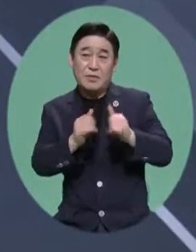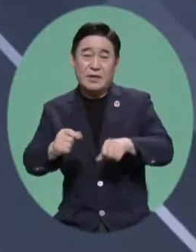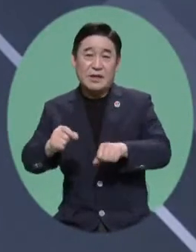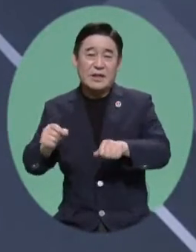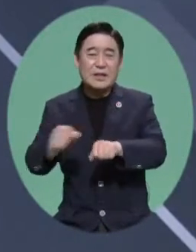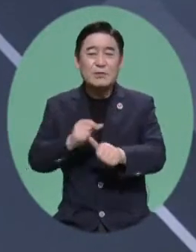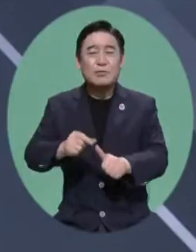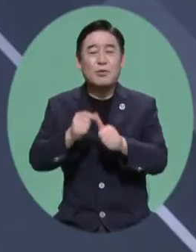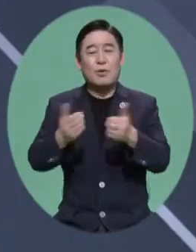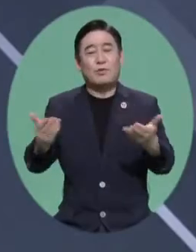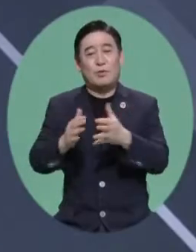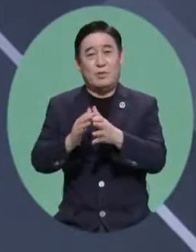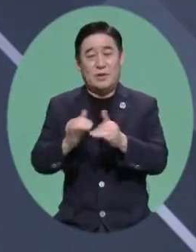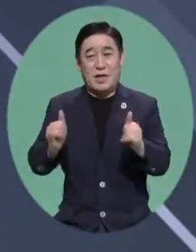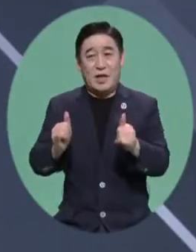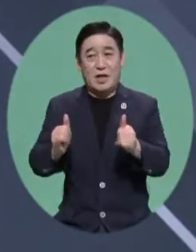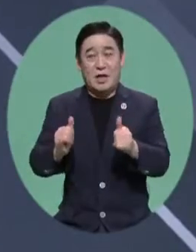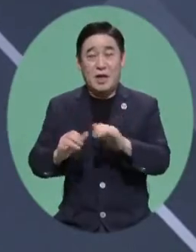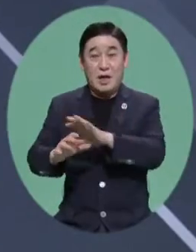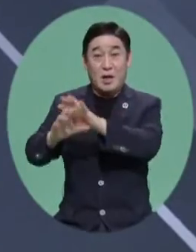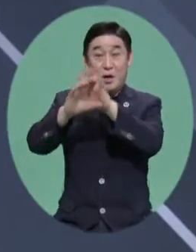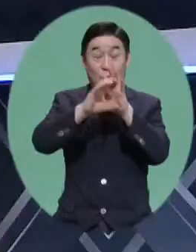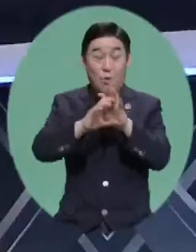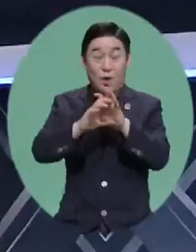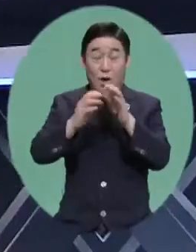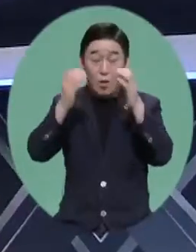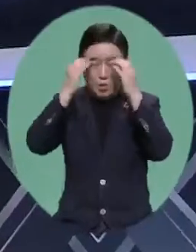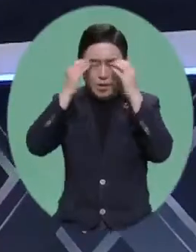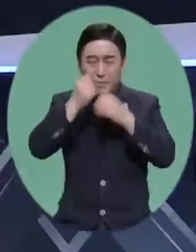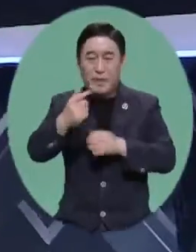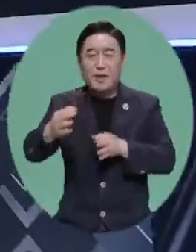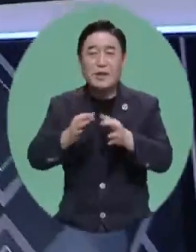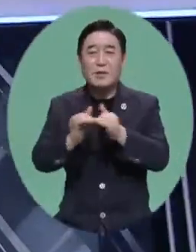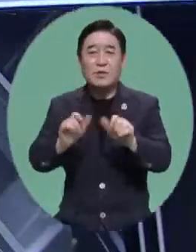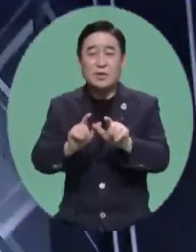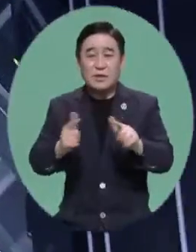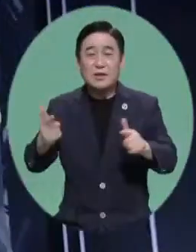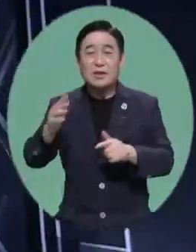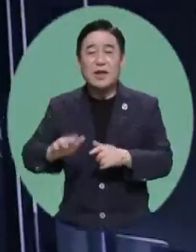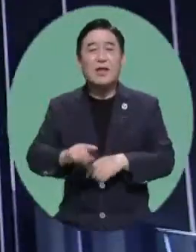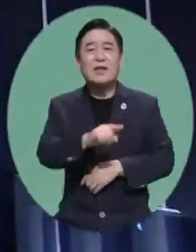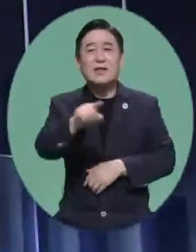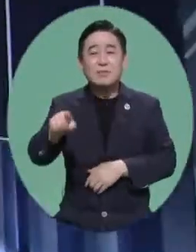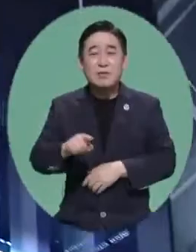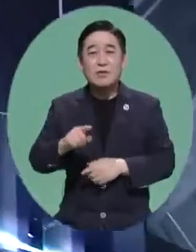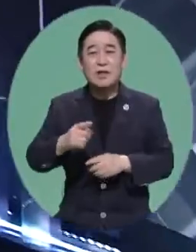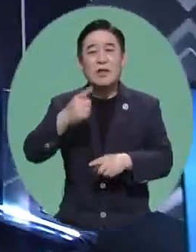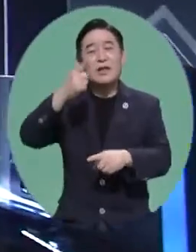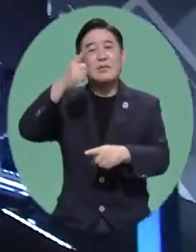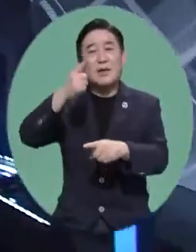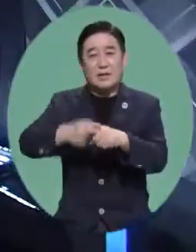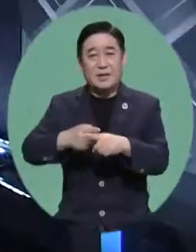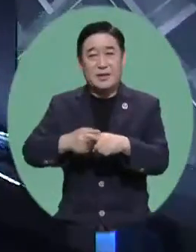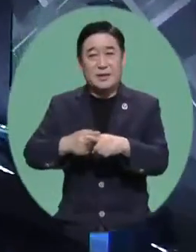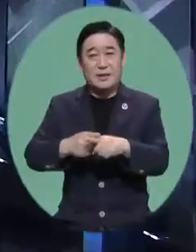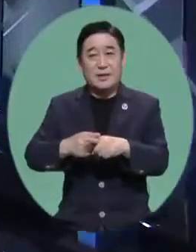특수고용직 노동자들이 라든지 또 코라 의 굉장히 고전을 한 소상공인들이 인데 4 예